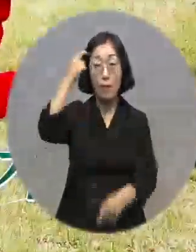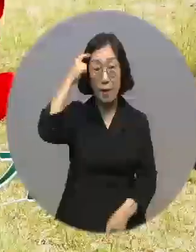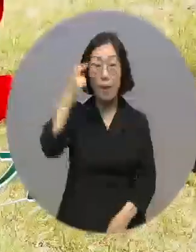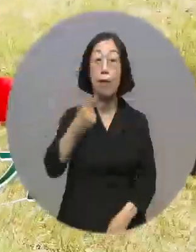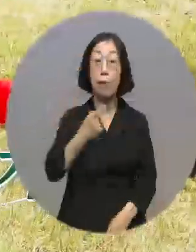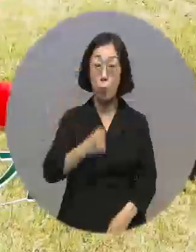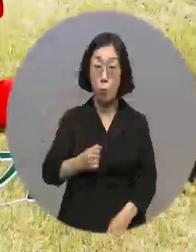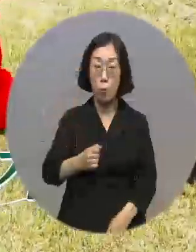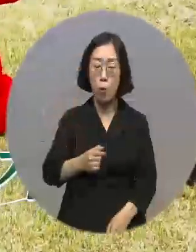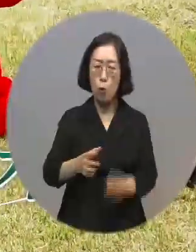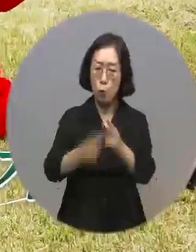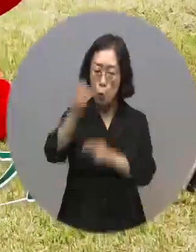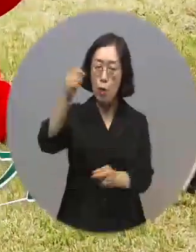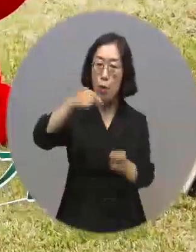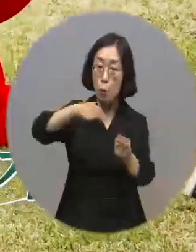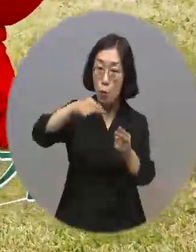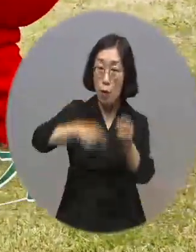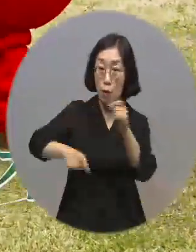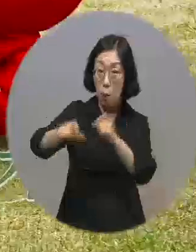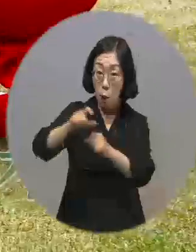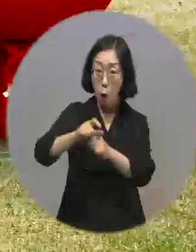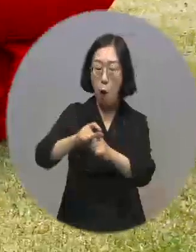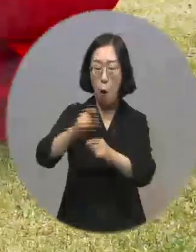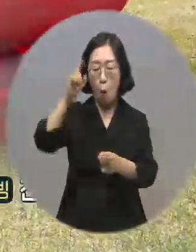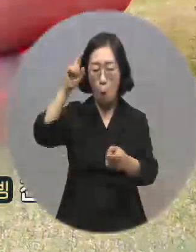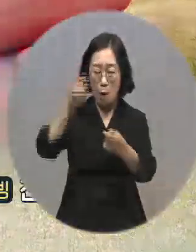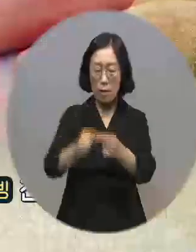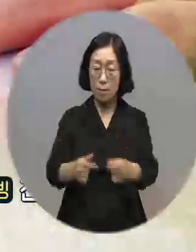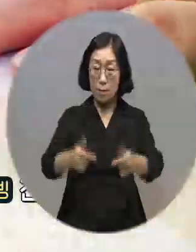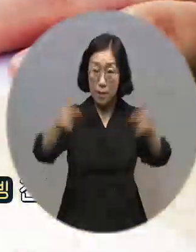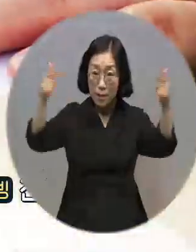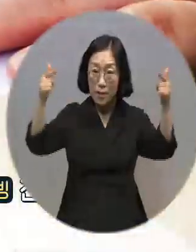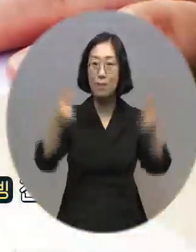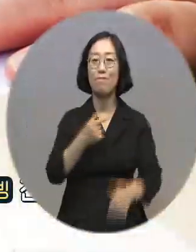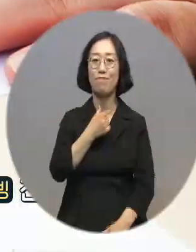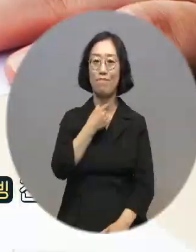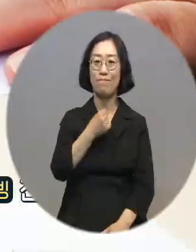통일 교육에 더 많은 관심을 갖게 되는 시간이었길 바랍니다.